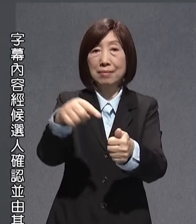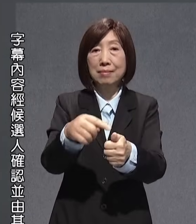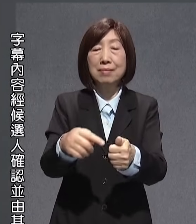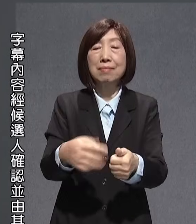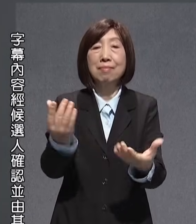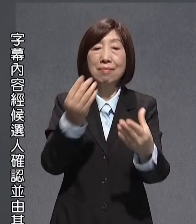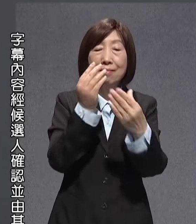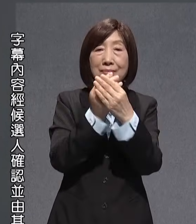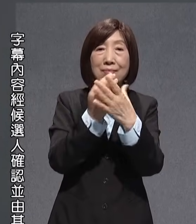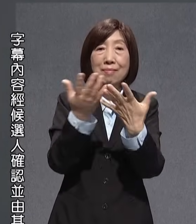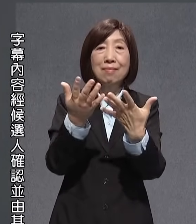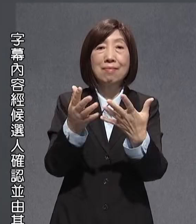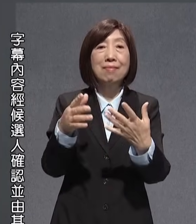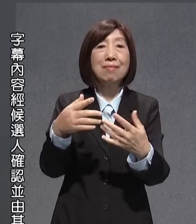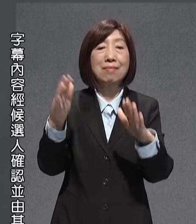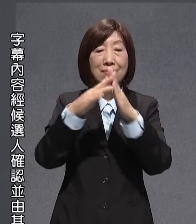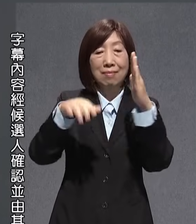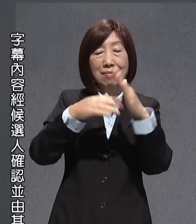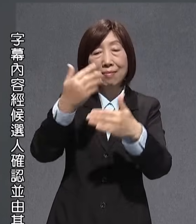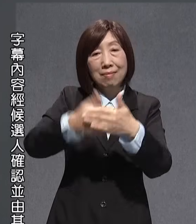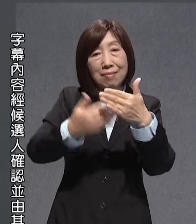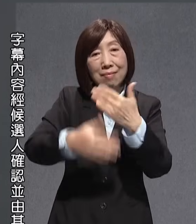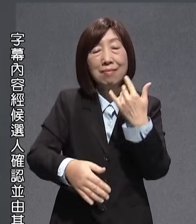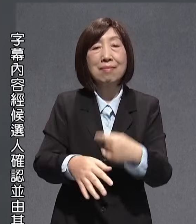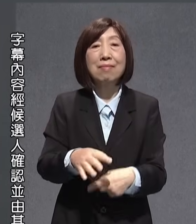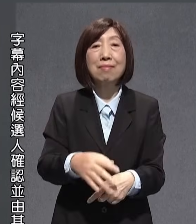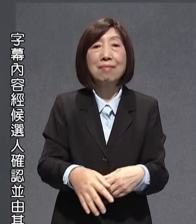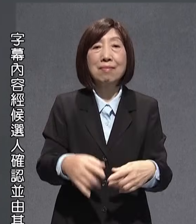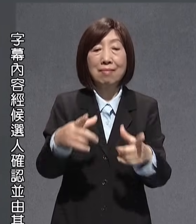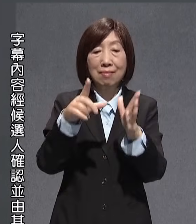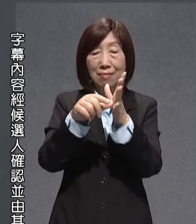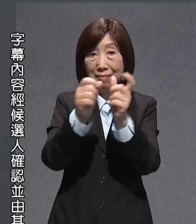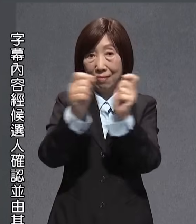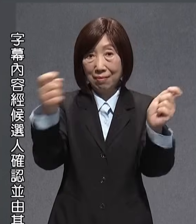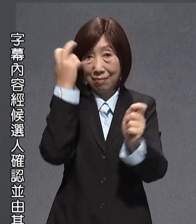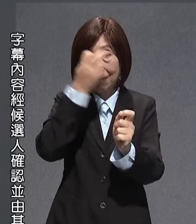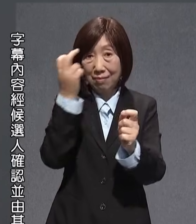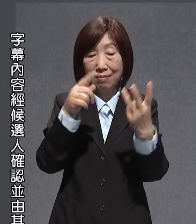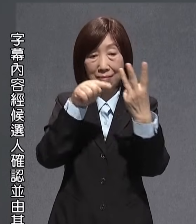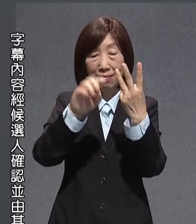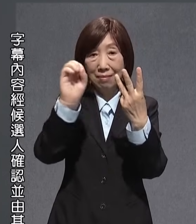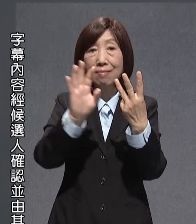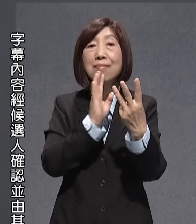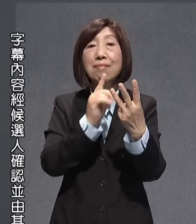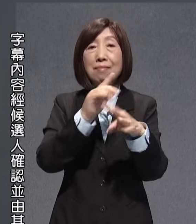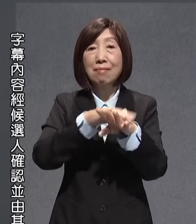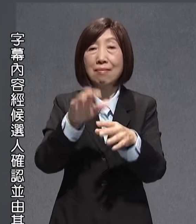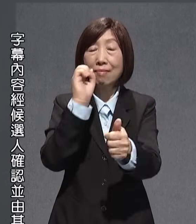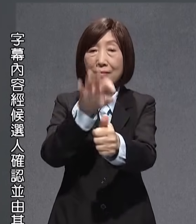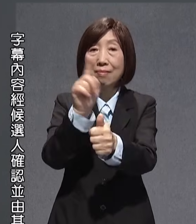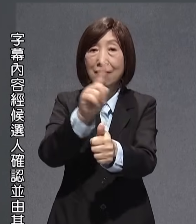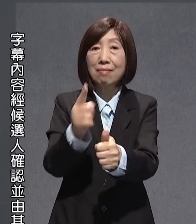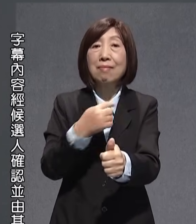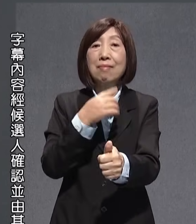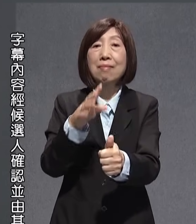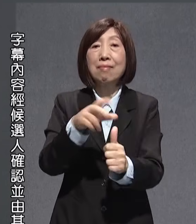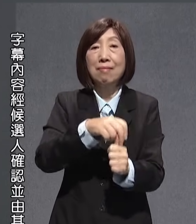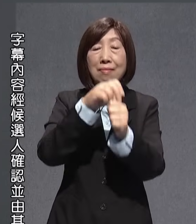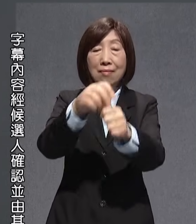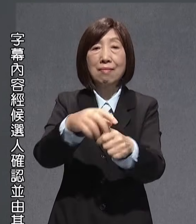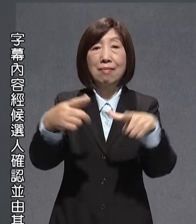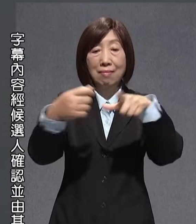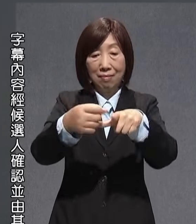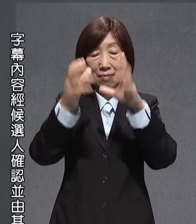明治家庭的负担。长照3.0会特别强调公立安养中心的设